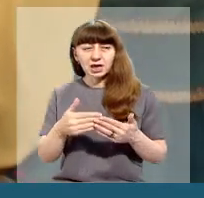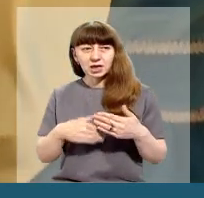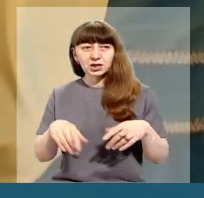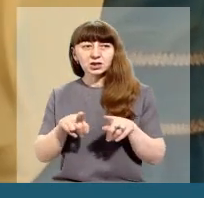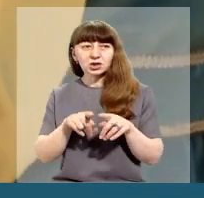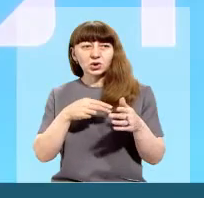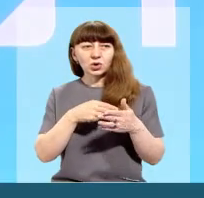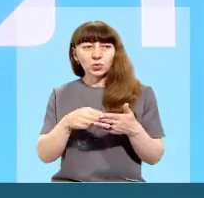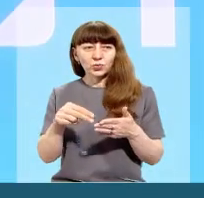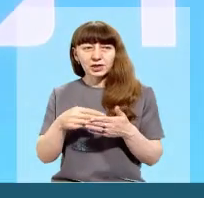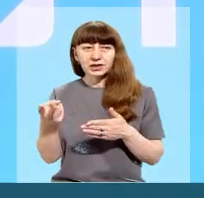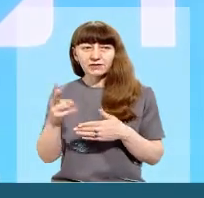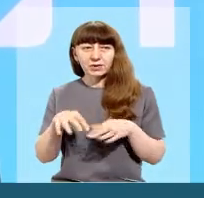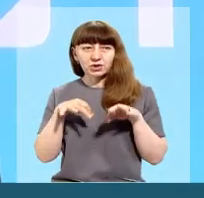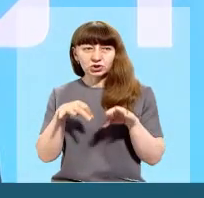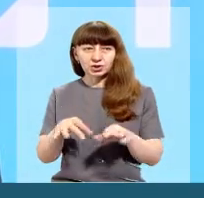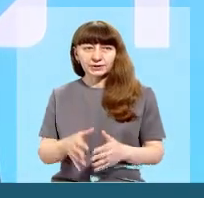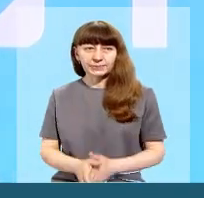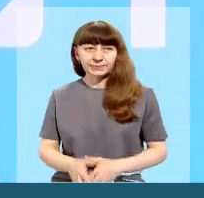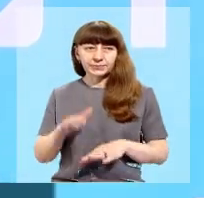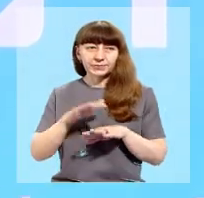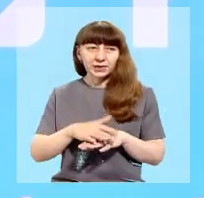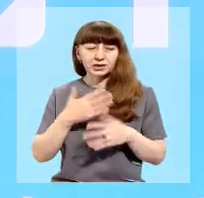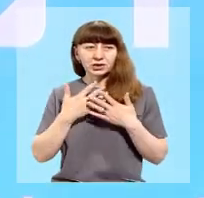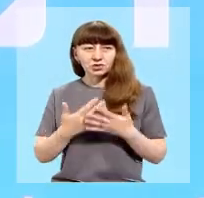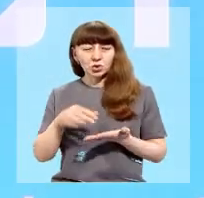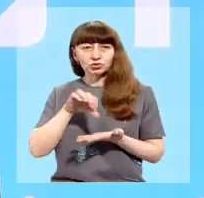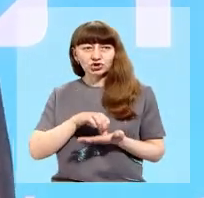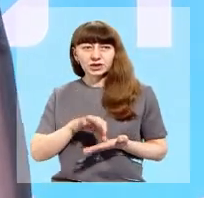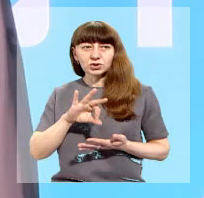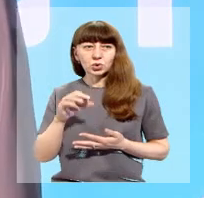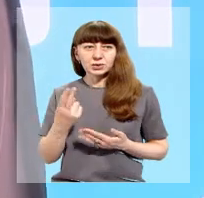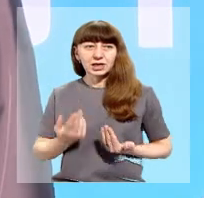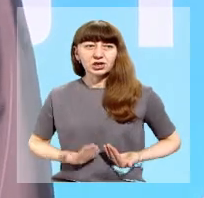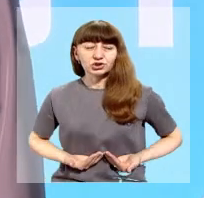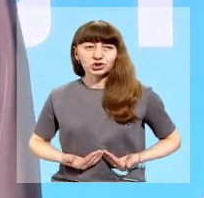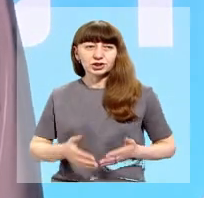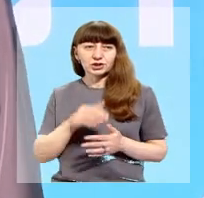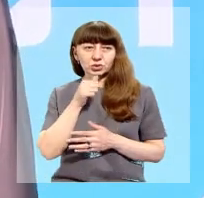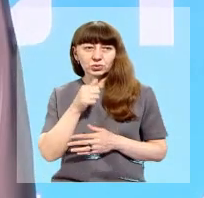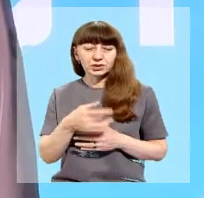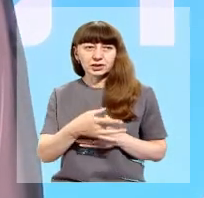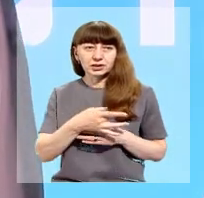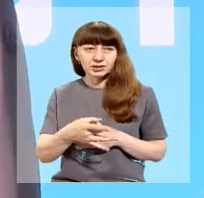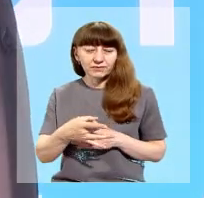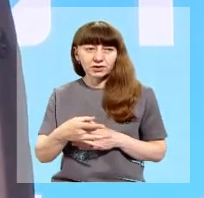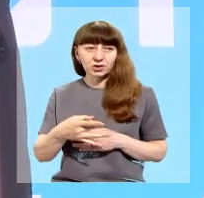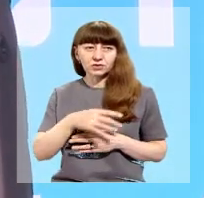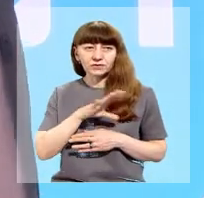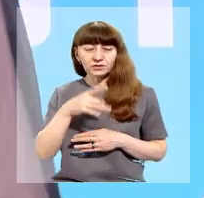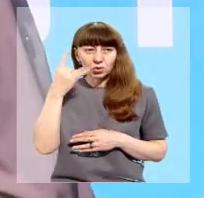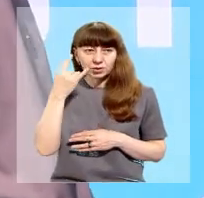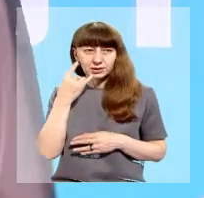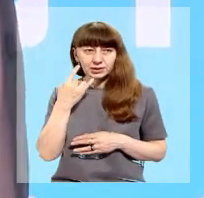помогли приобрести 2 автомобиля. Банк активно участвует в социальной деятельности и жизни нашей страны, нашего